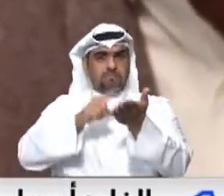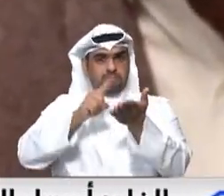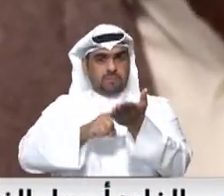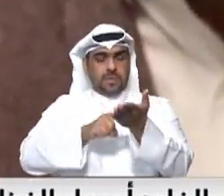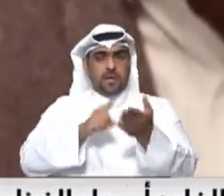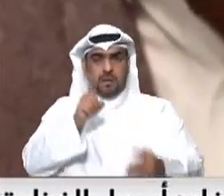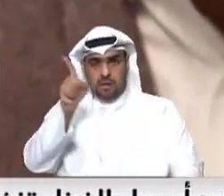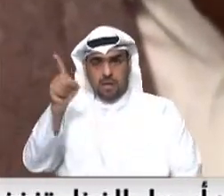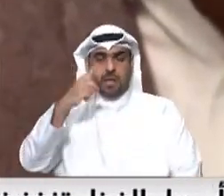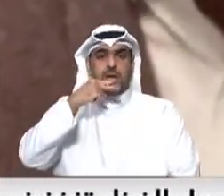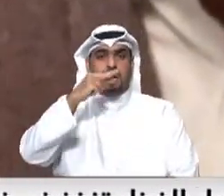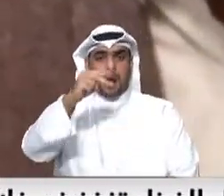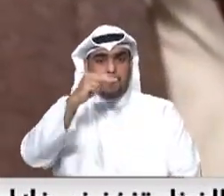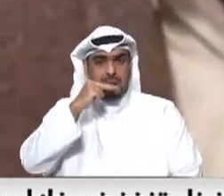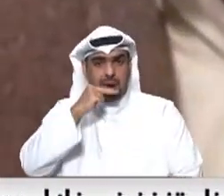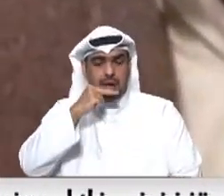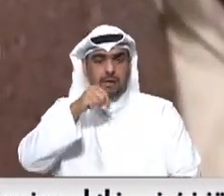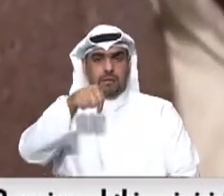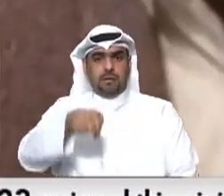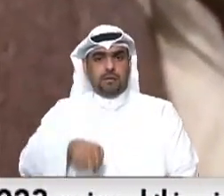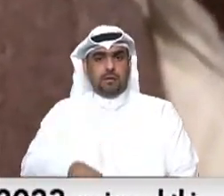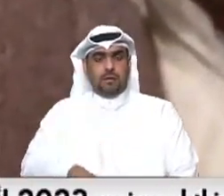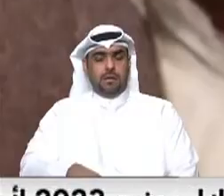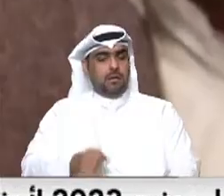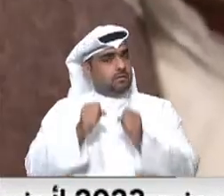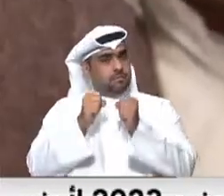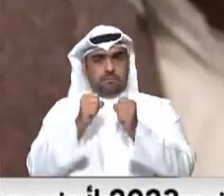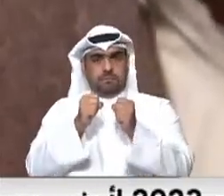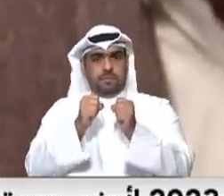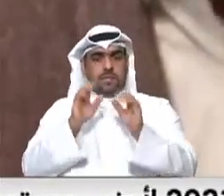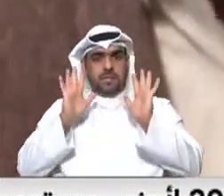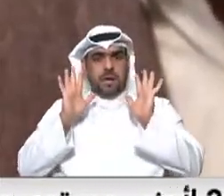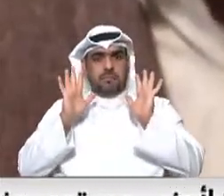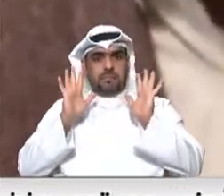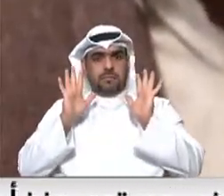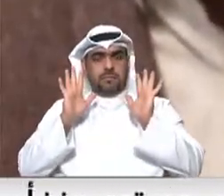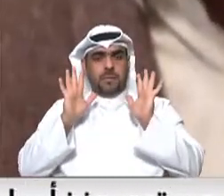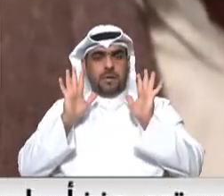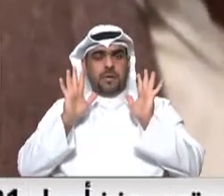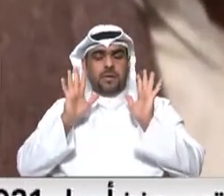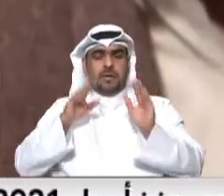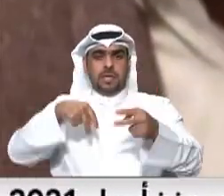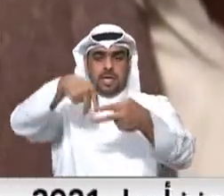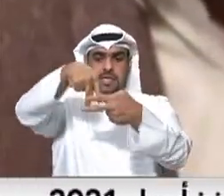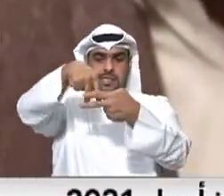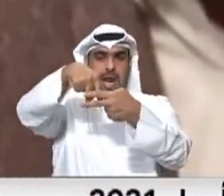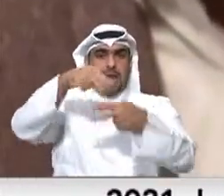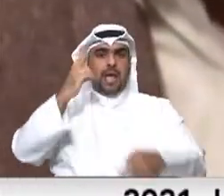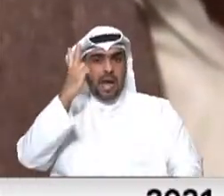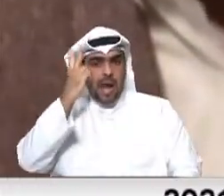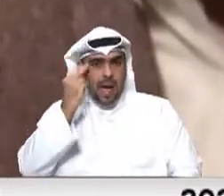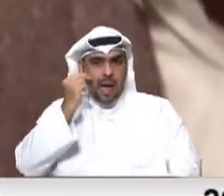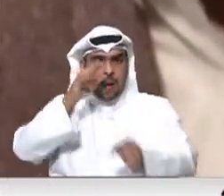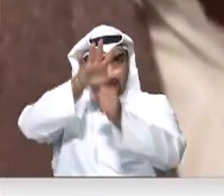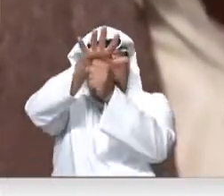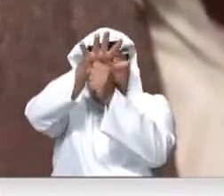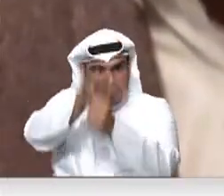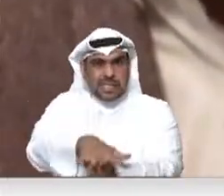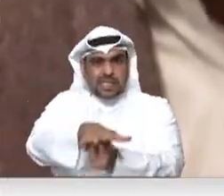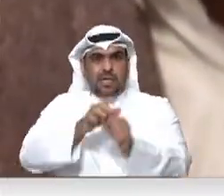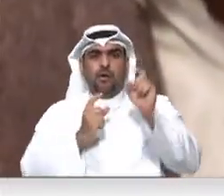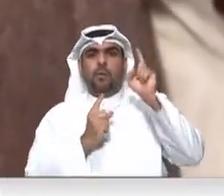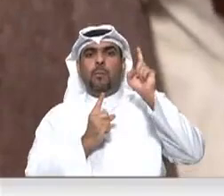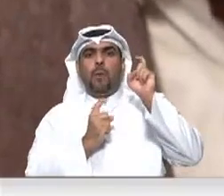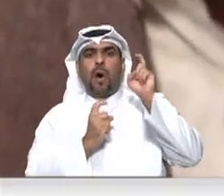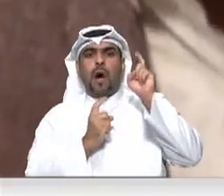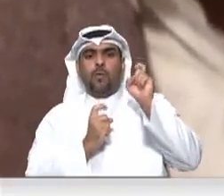التصعيد الميداني يقودها الاحتلال في محاولة للقضاء على المقاومة الفلسطينية، كما صرح بأن العملية التي انطلقت